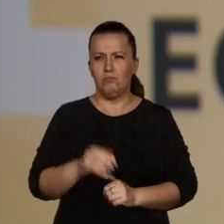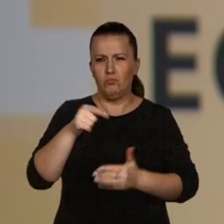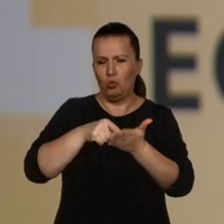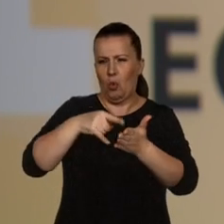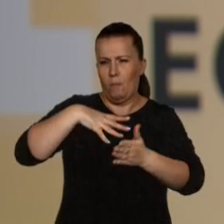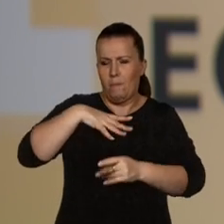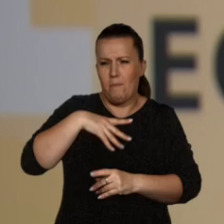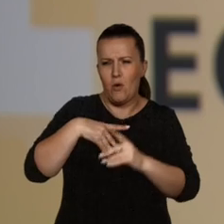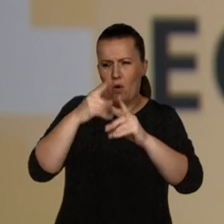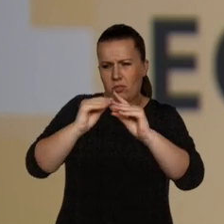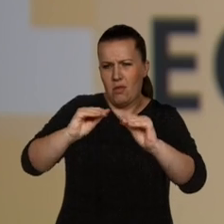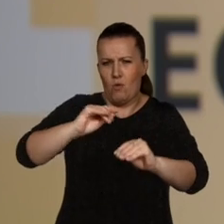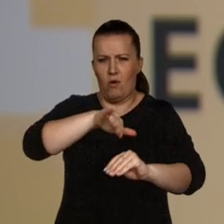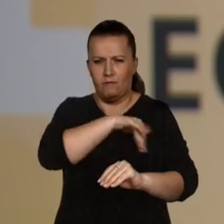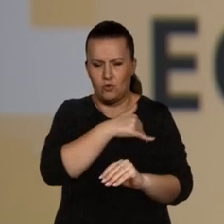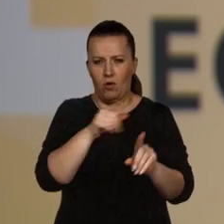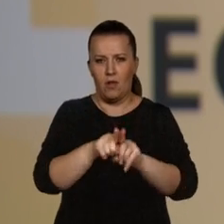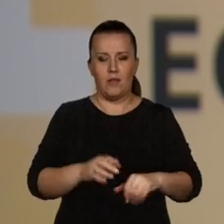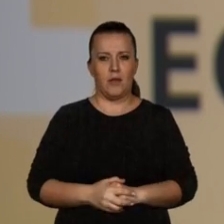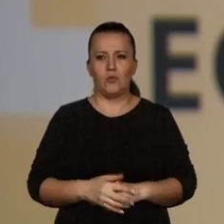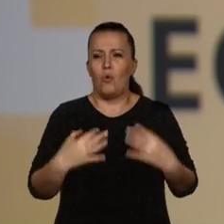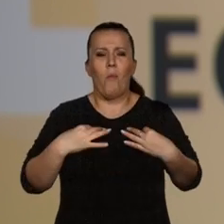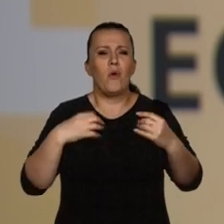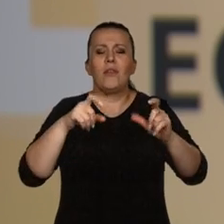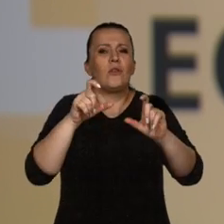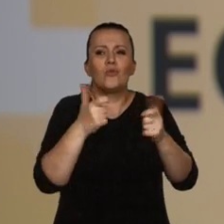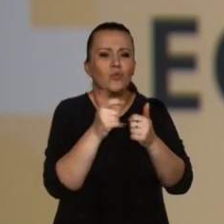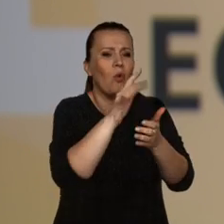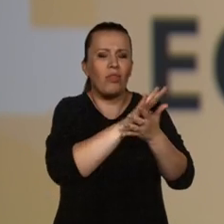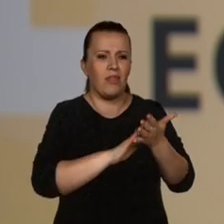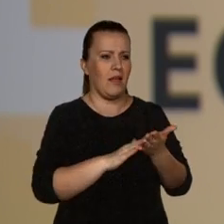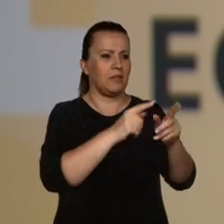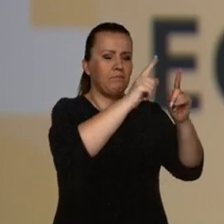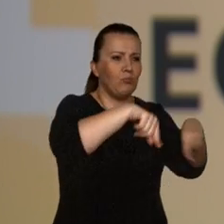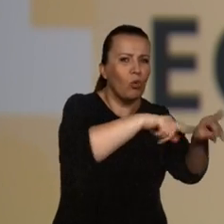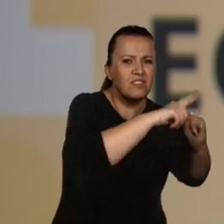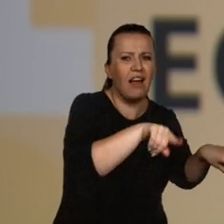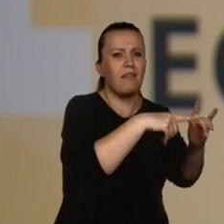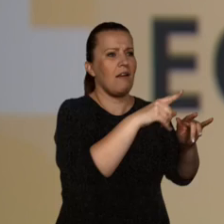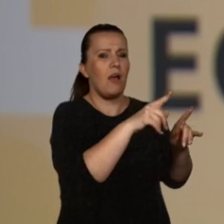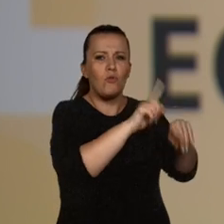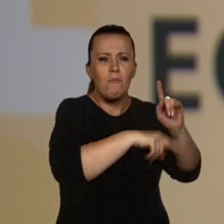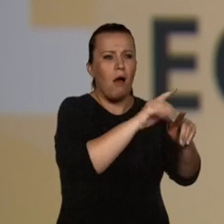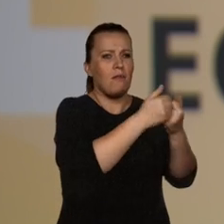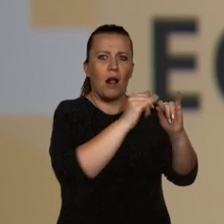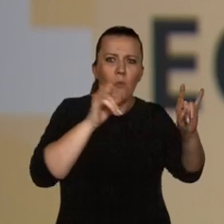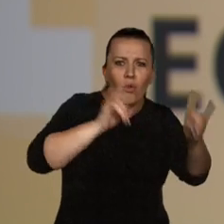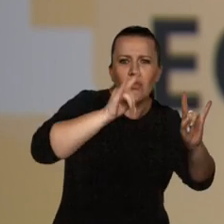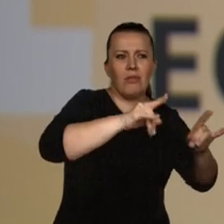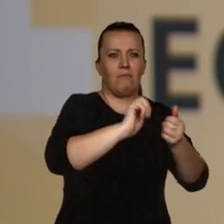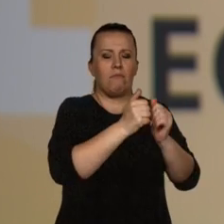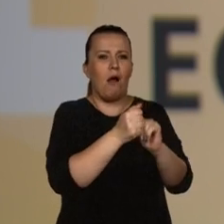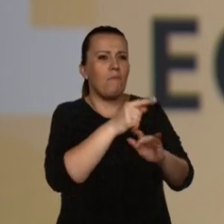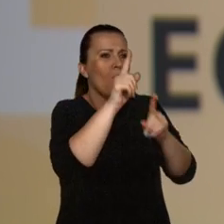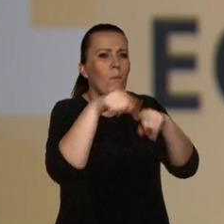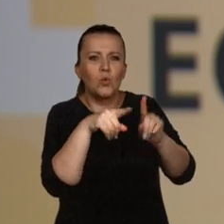Wszystko jedno, czy to będzie piosenka Agnieszki Osieckiej, czy to będzie piosenka hip-hopowa, jej tekst, czy to będzie dzieło muzyczne,